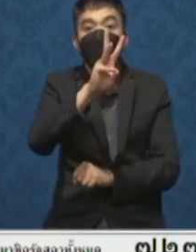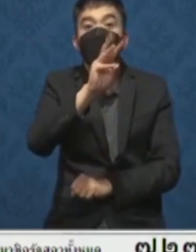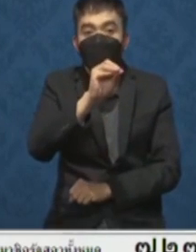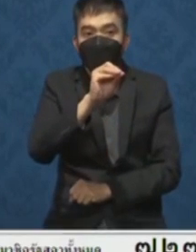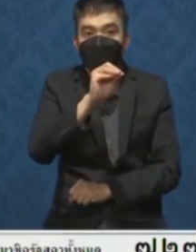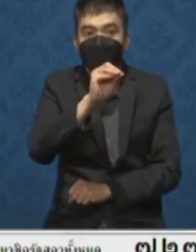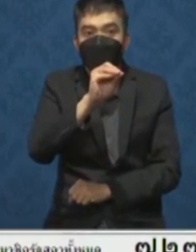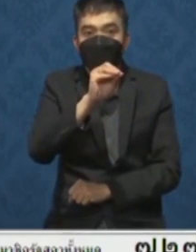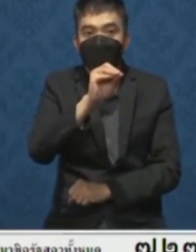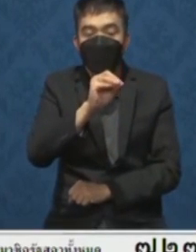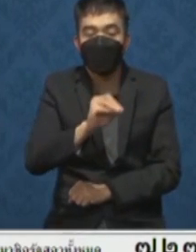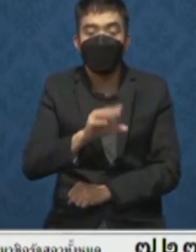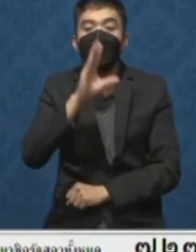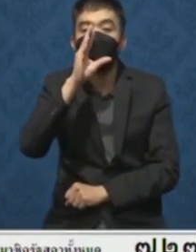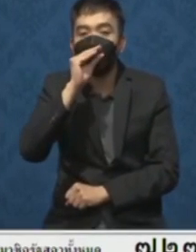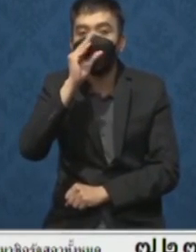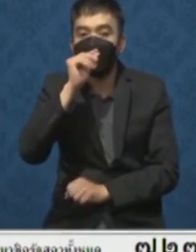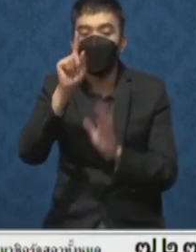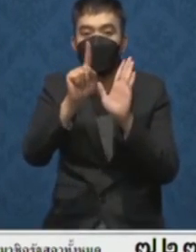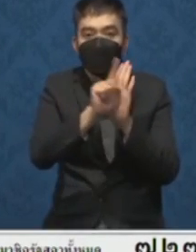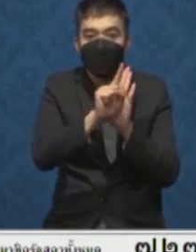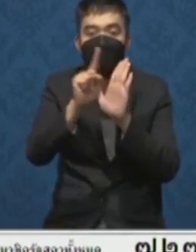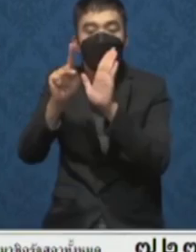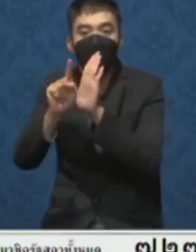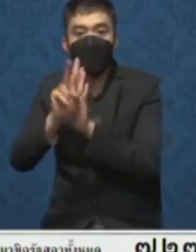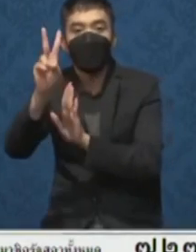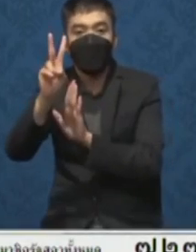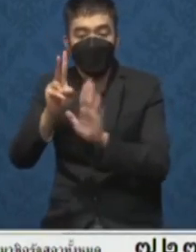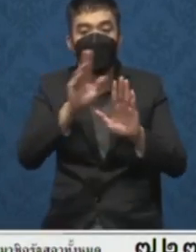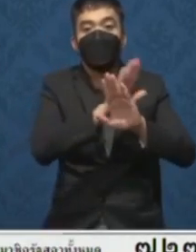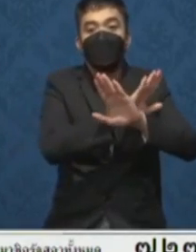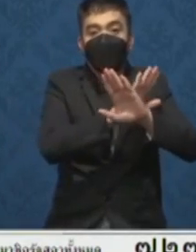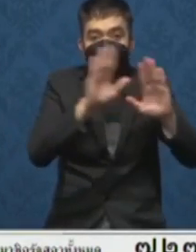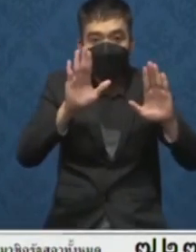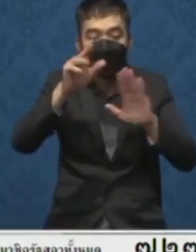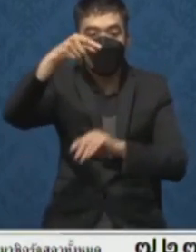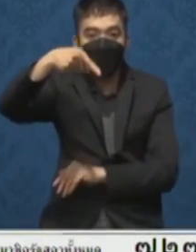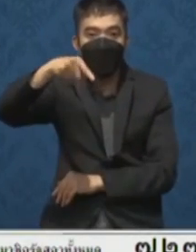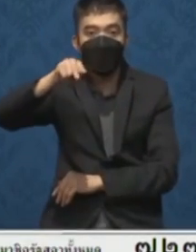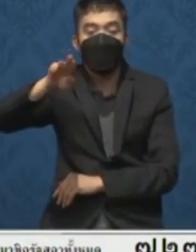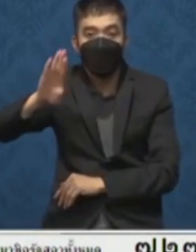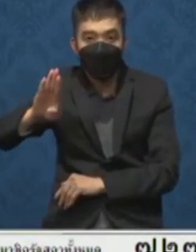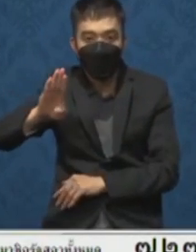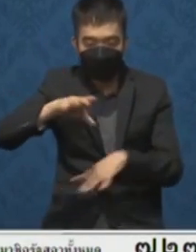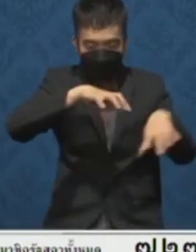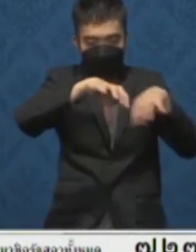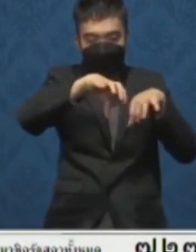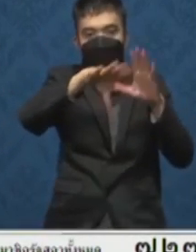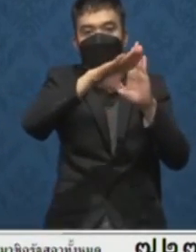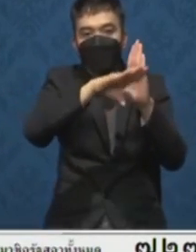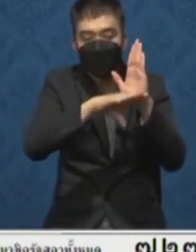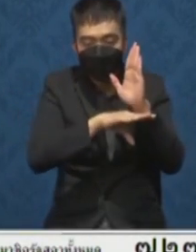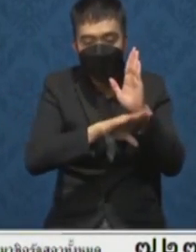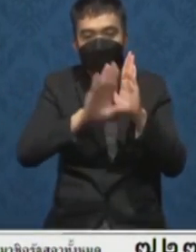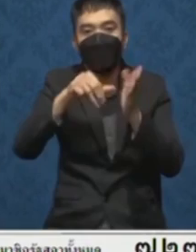ท่พูไ้ถง 2 ครั้งครับเลิกพ.ลบ.แผนและขั้นตอนการปฏิรูปประเทศพ.ส. 25